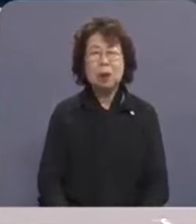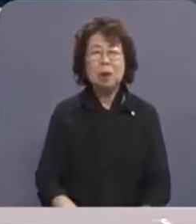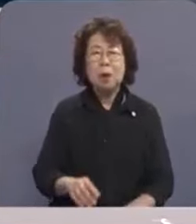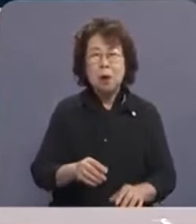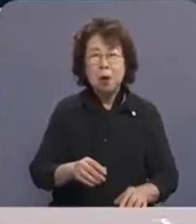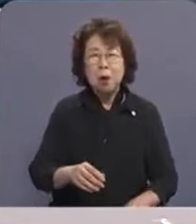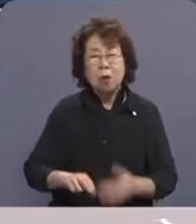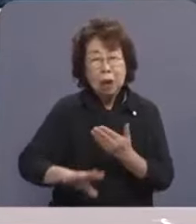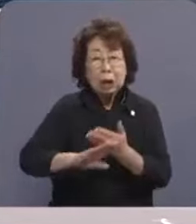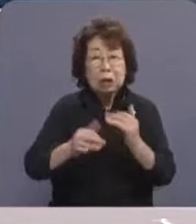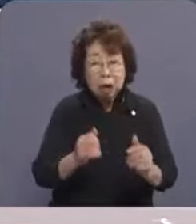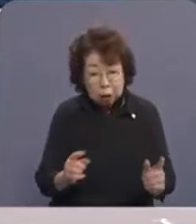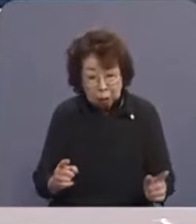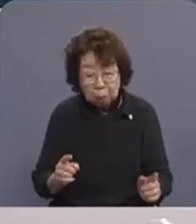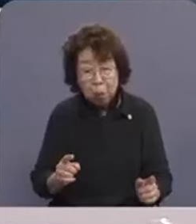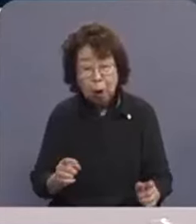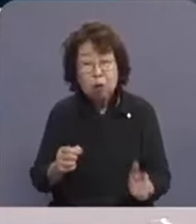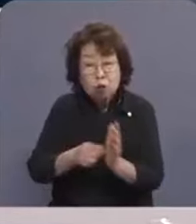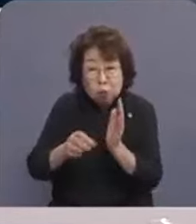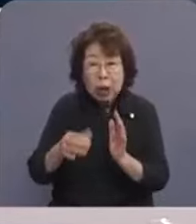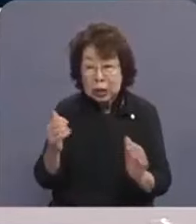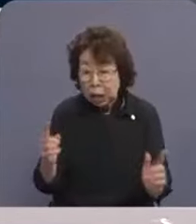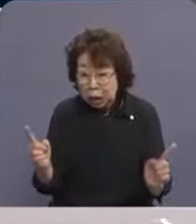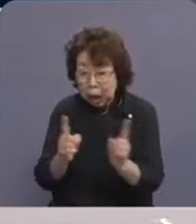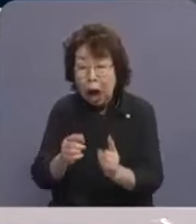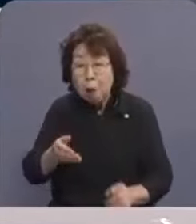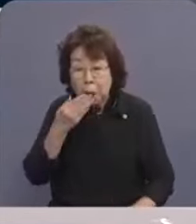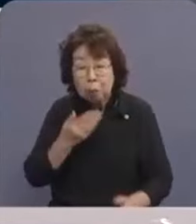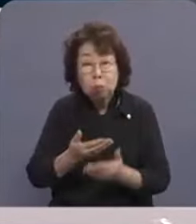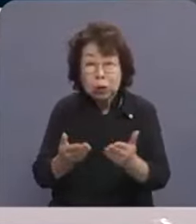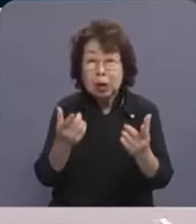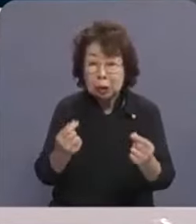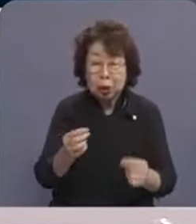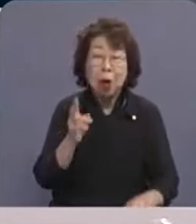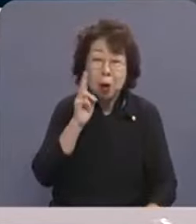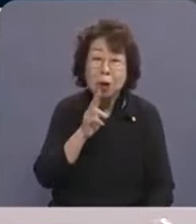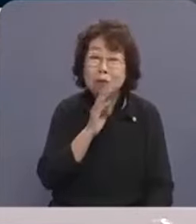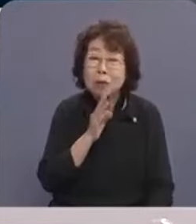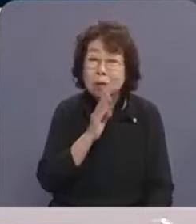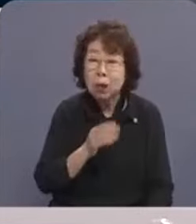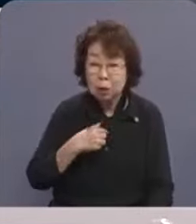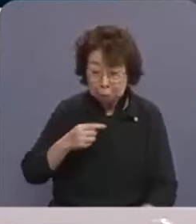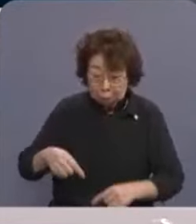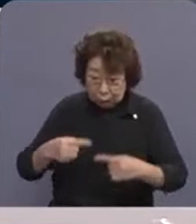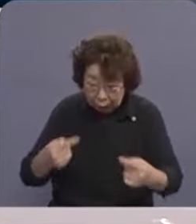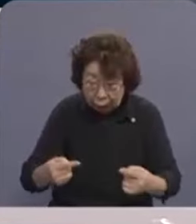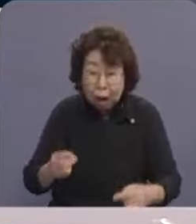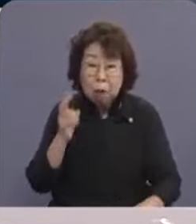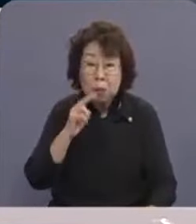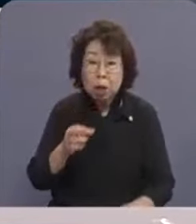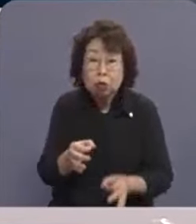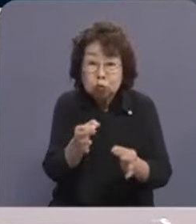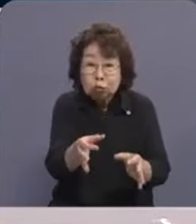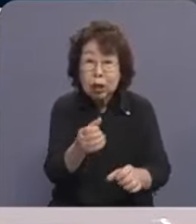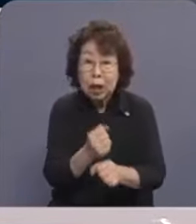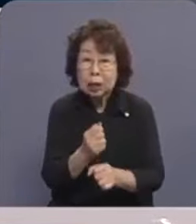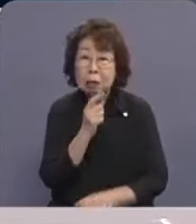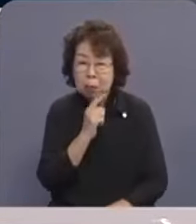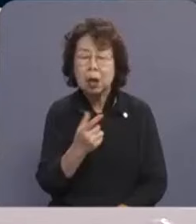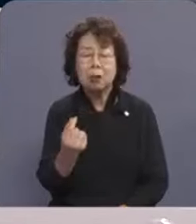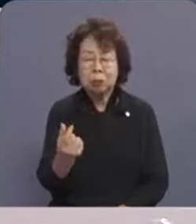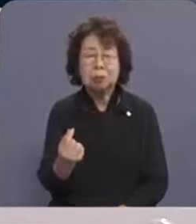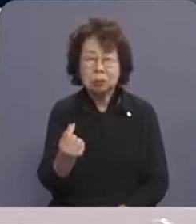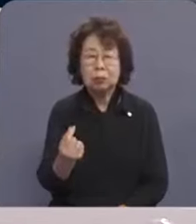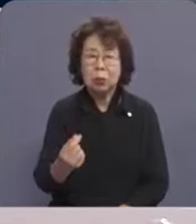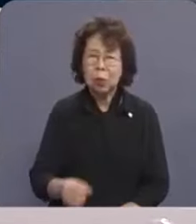점심을 먹을 수 있다 이렇게 뭐 그런 것들이 있잖아요 유 그러면 거기 내가 그 자체에 내가 투자할 수 있다는거죠네 그 자체에